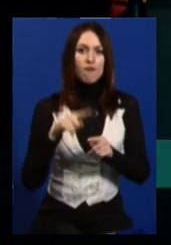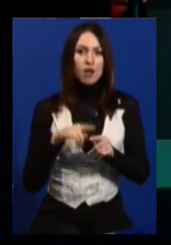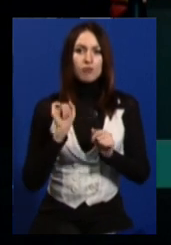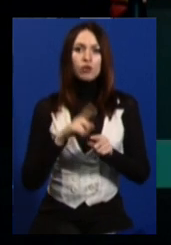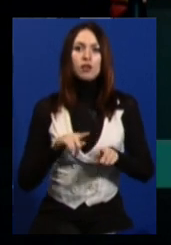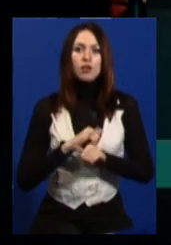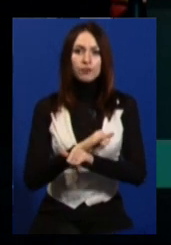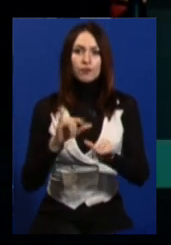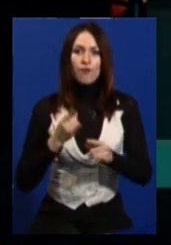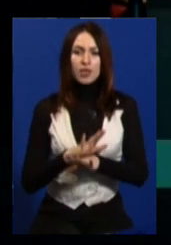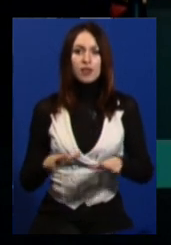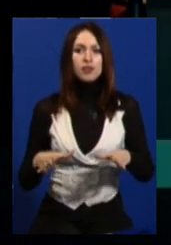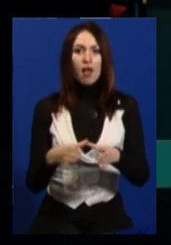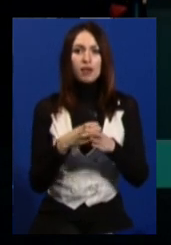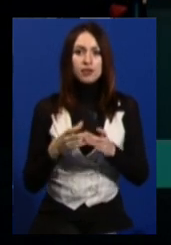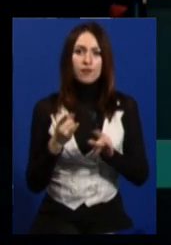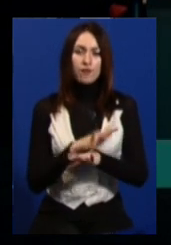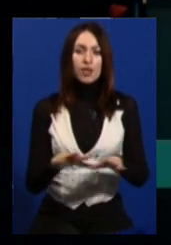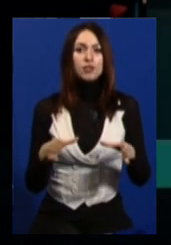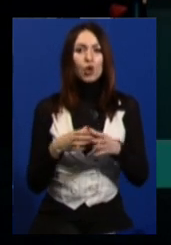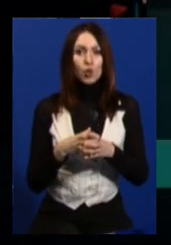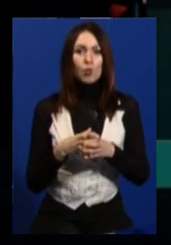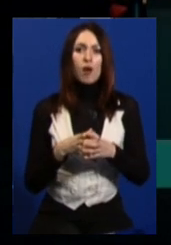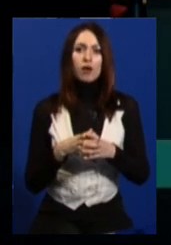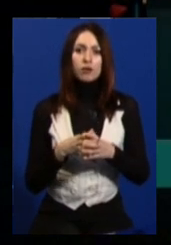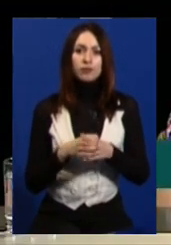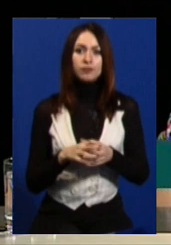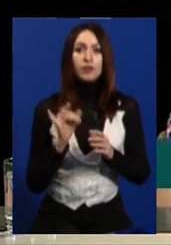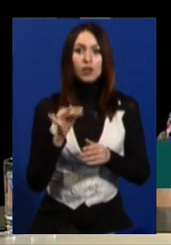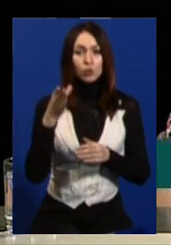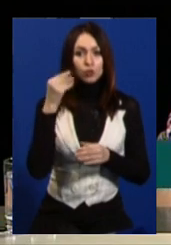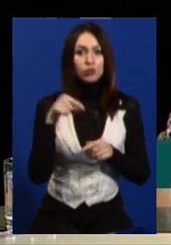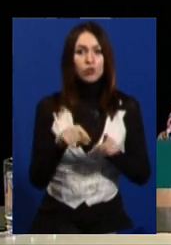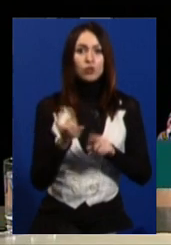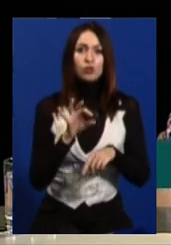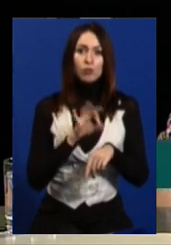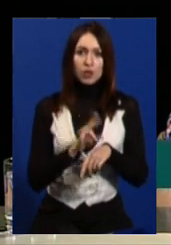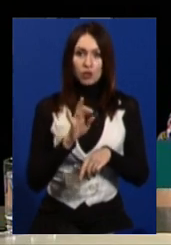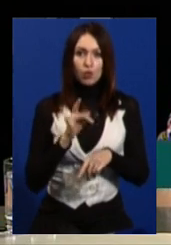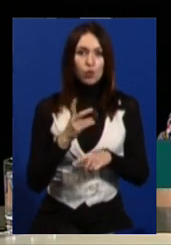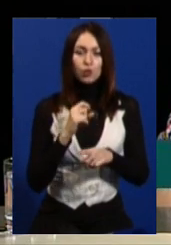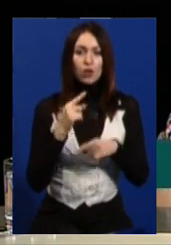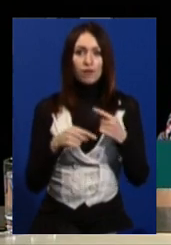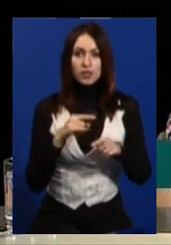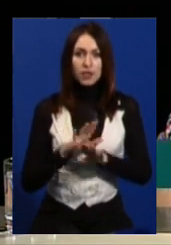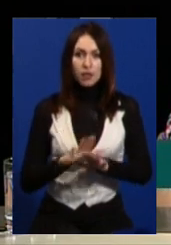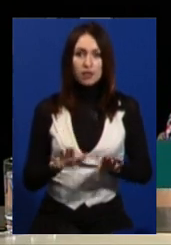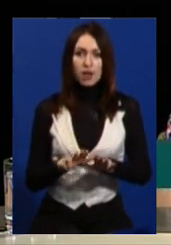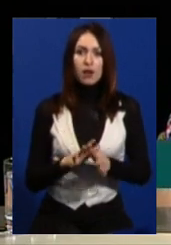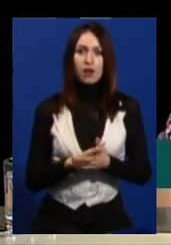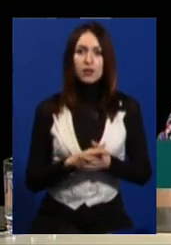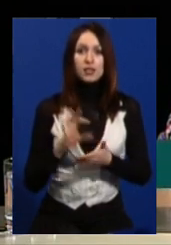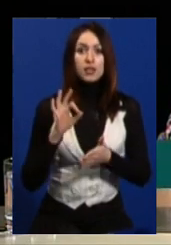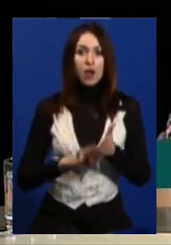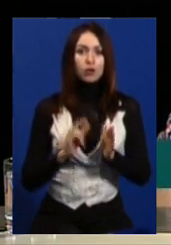распространяться в детских коллективах, в детских группах. И учитывая то, что больные курью не всегда, во-первых,